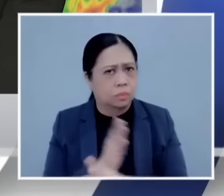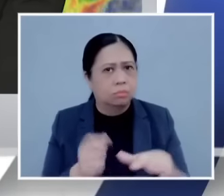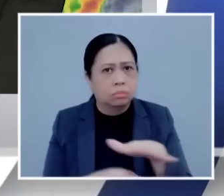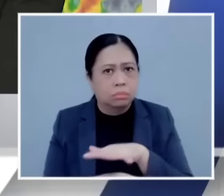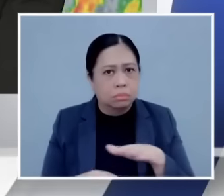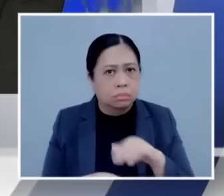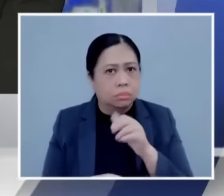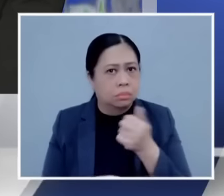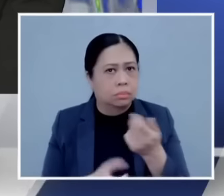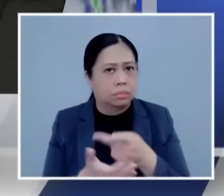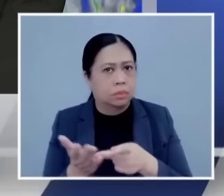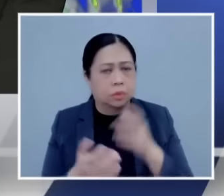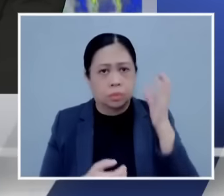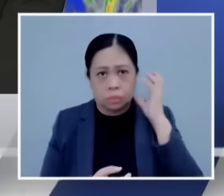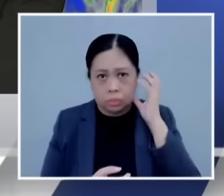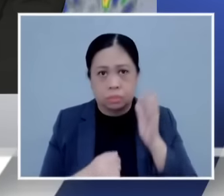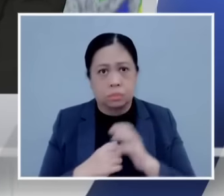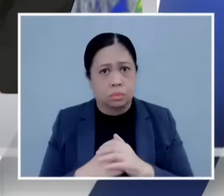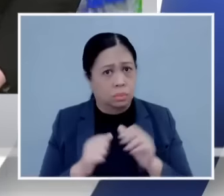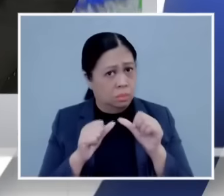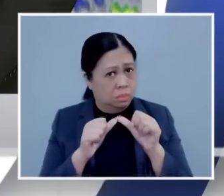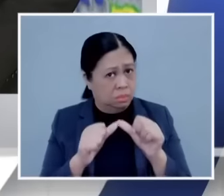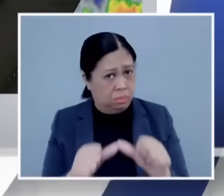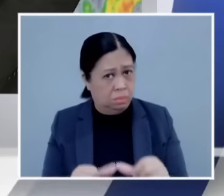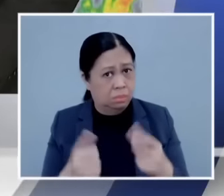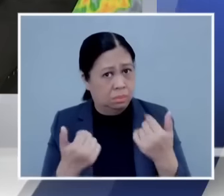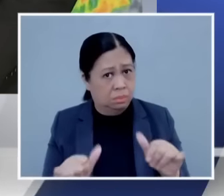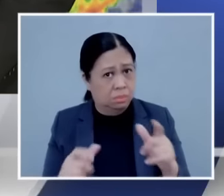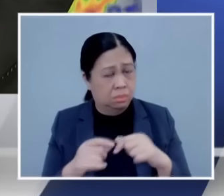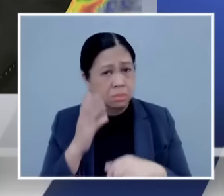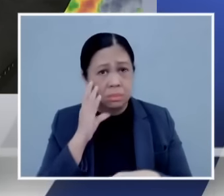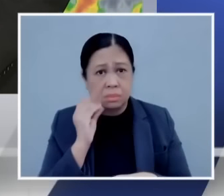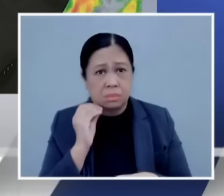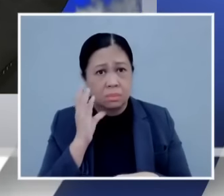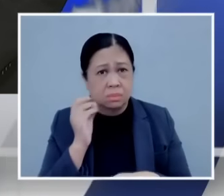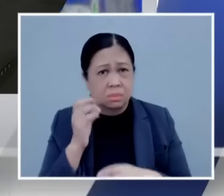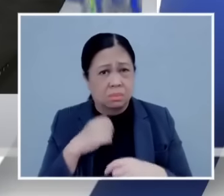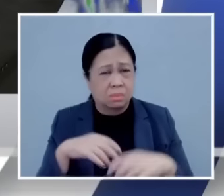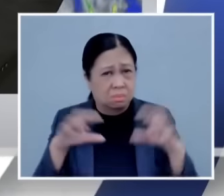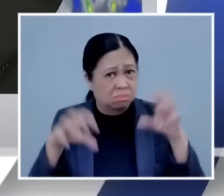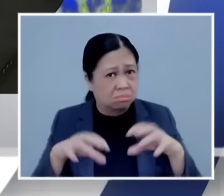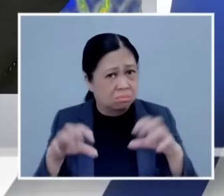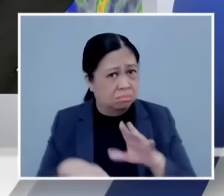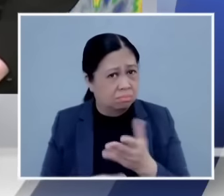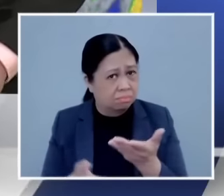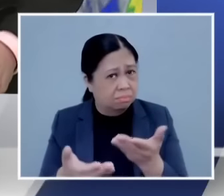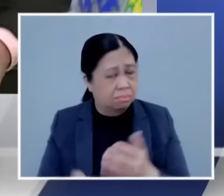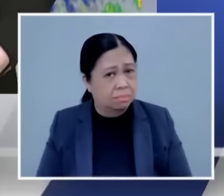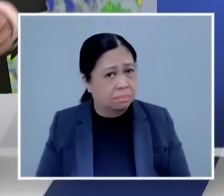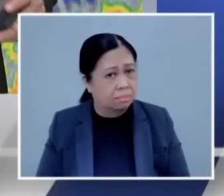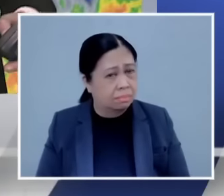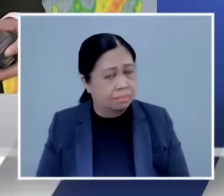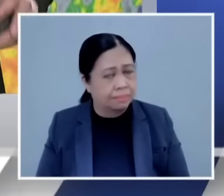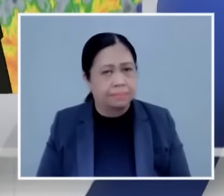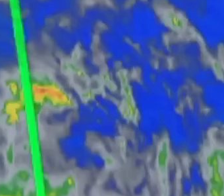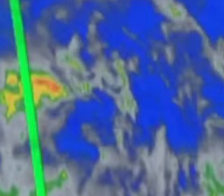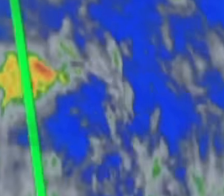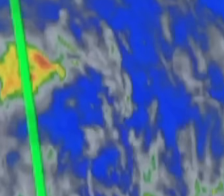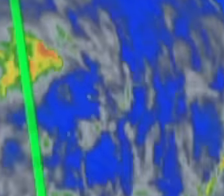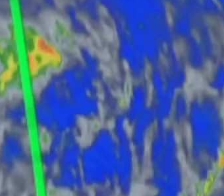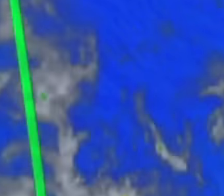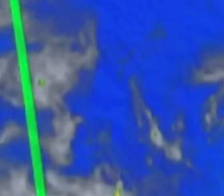sa ilang bahagi ng Mindanao, patuloy pa rin ba sila makakaranas ng mga pag-ulan? Ariel? Kabayan, nakaranas actually